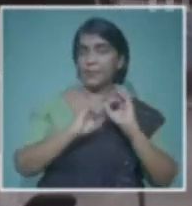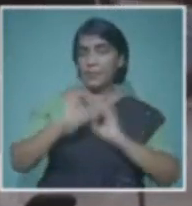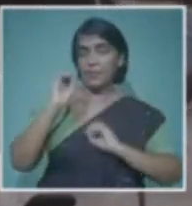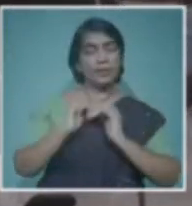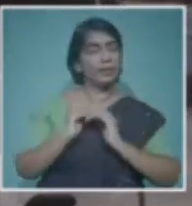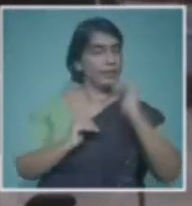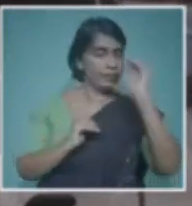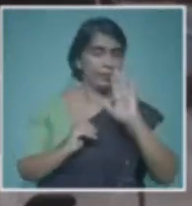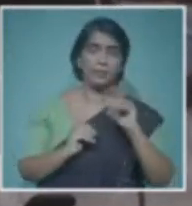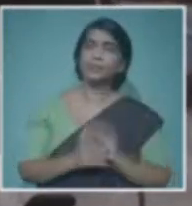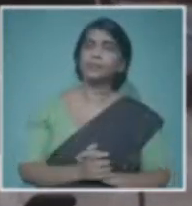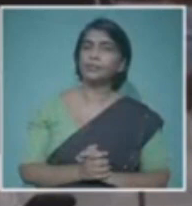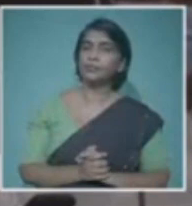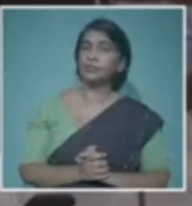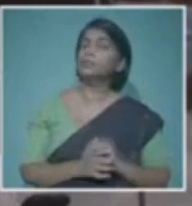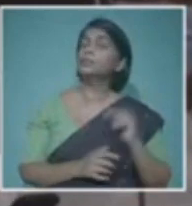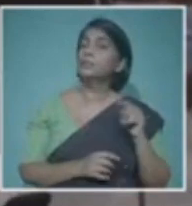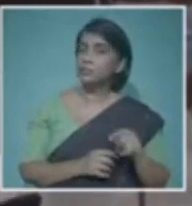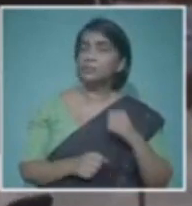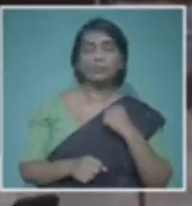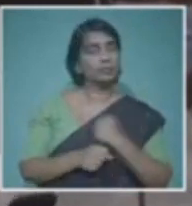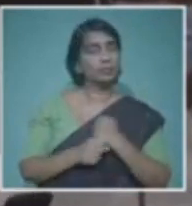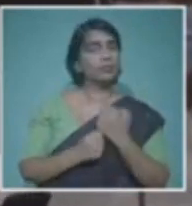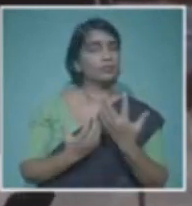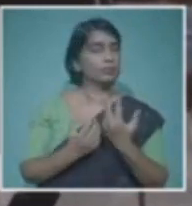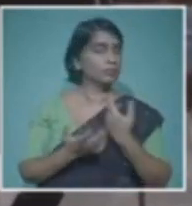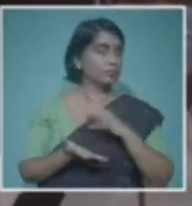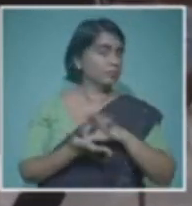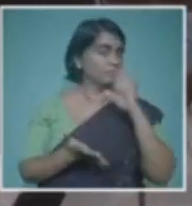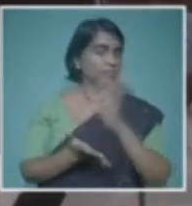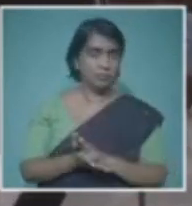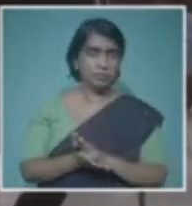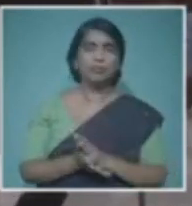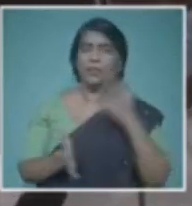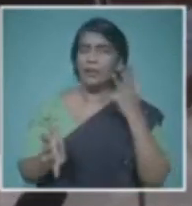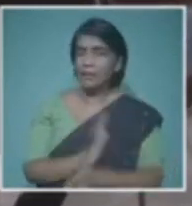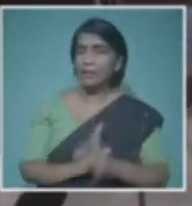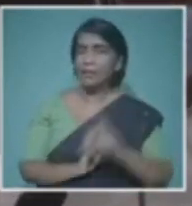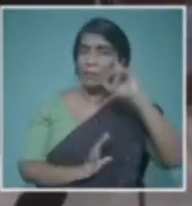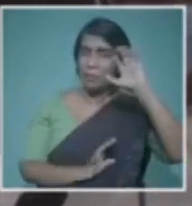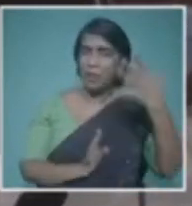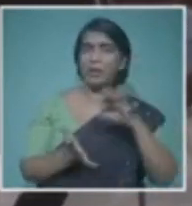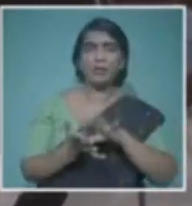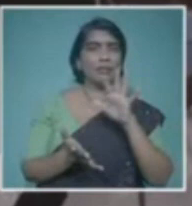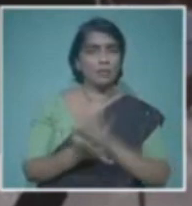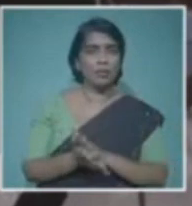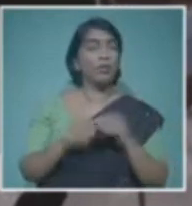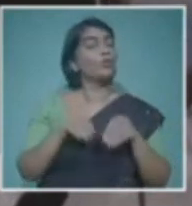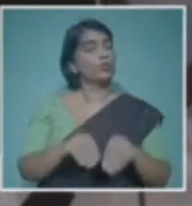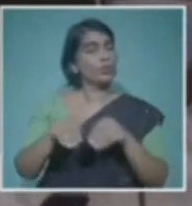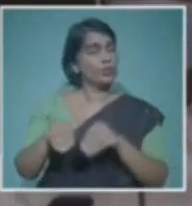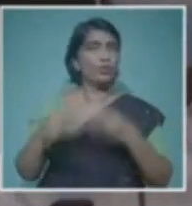85.6ක ඉහළ යෑමක් තිබිලා තියෙනවා. මේ ආණ්ඩුව ගත්ත තීරණ නිසා, ඒ ගත්ත වැරදි මෝඩ තීරණ